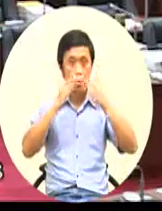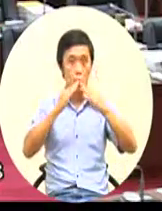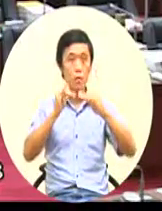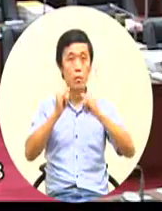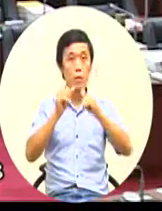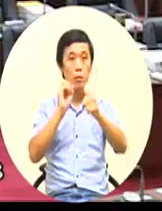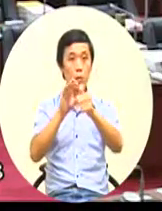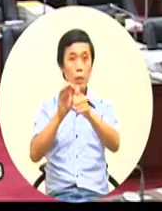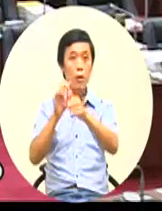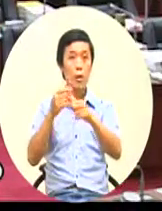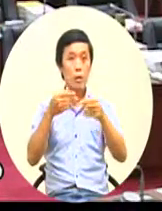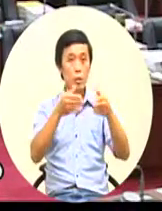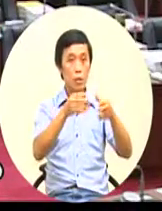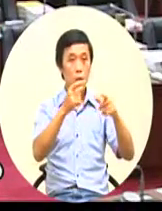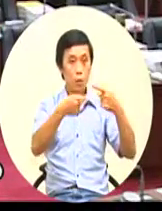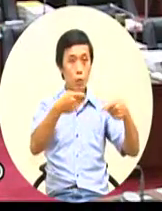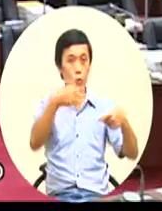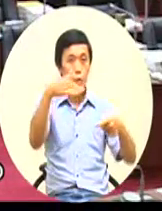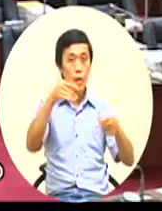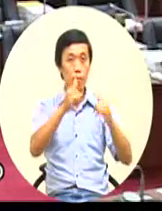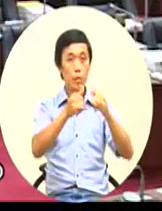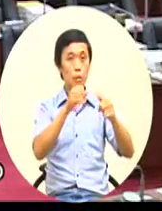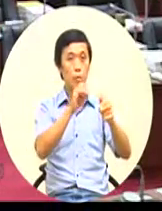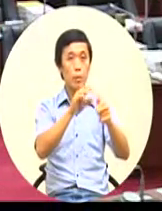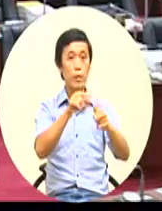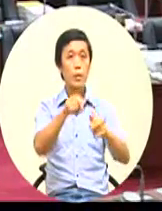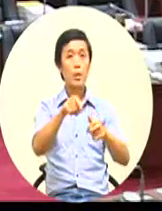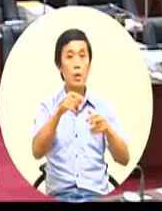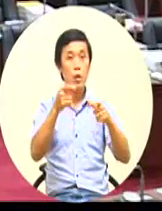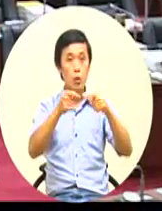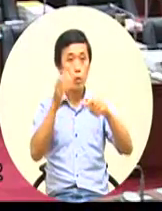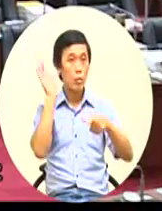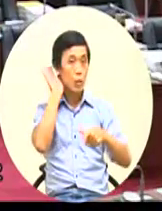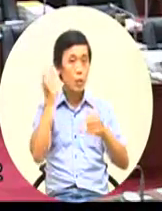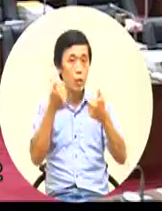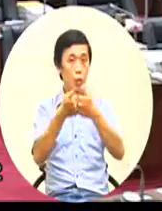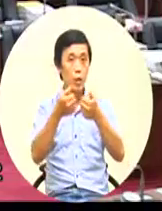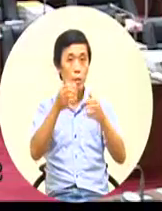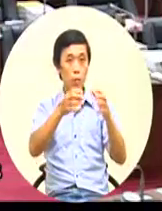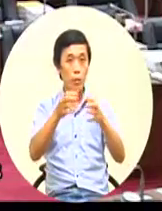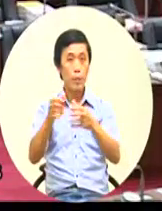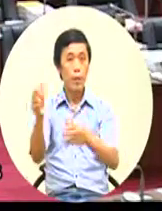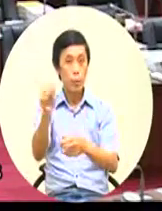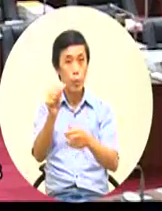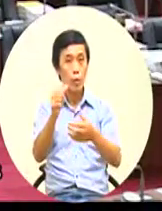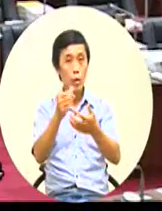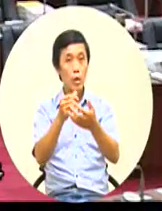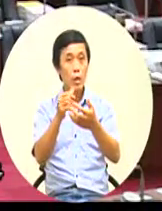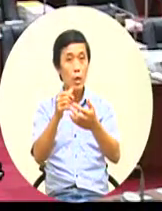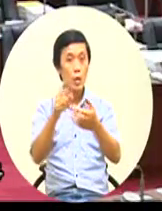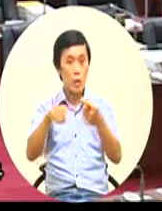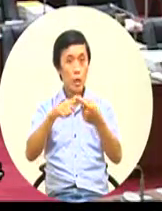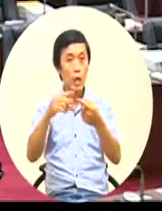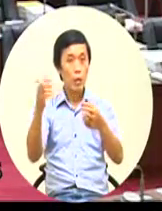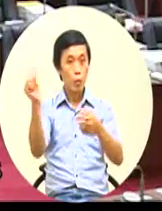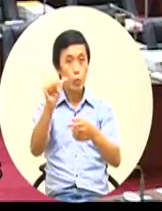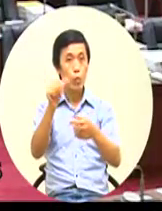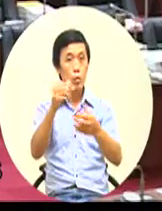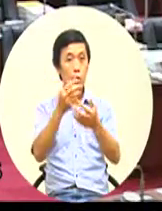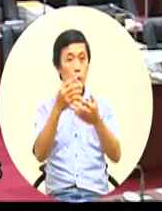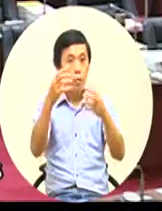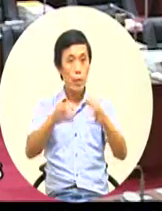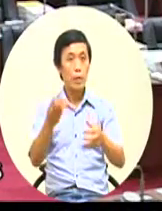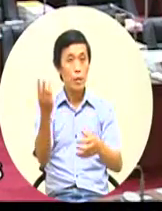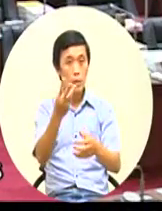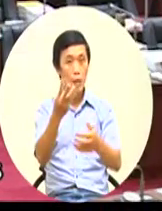的士大讲，这五场就是办甲第三场过半，民意的冲突非常的大，所以我们